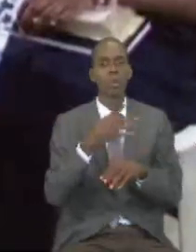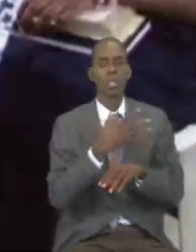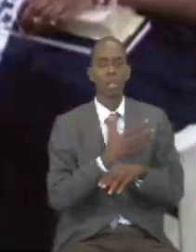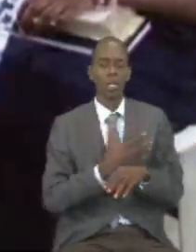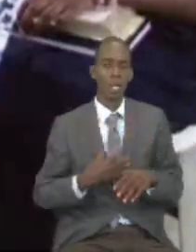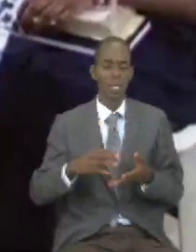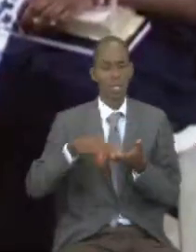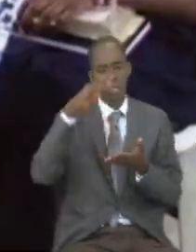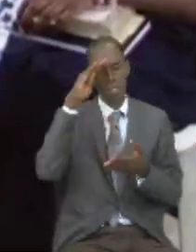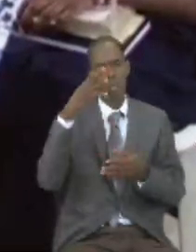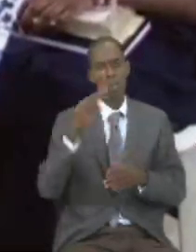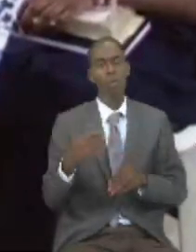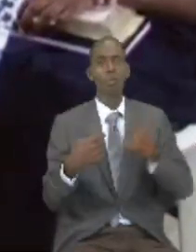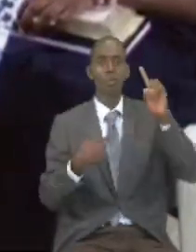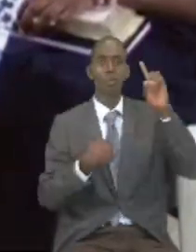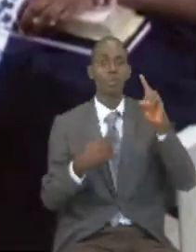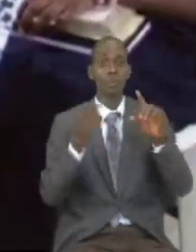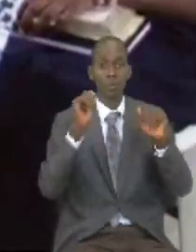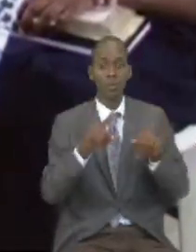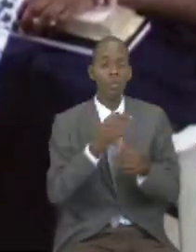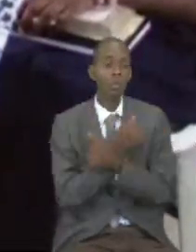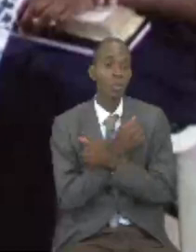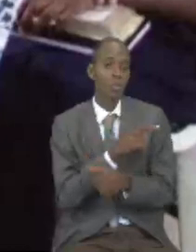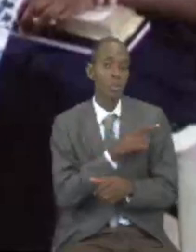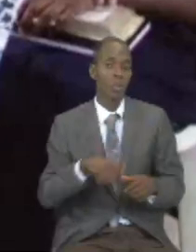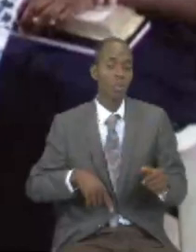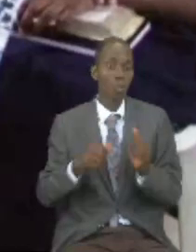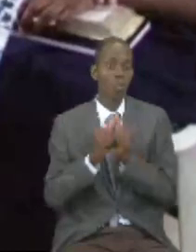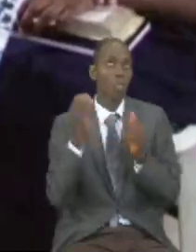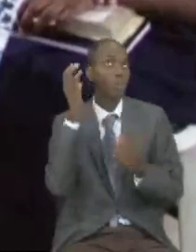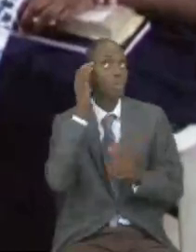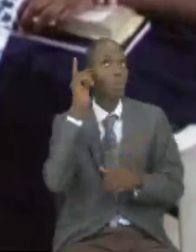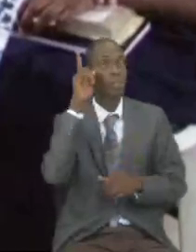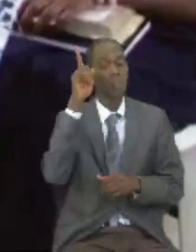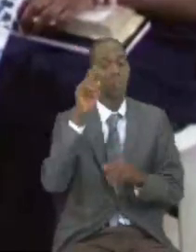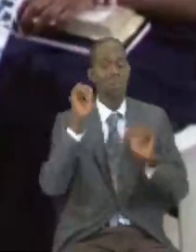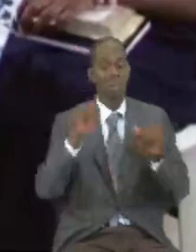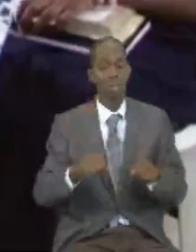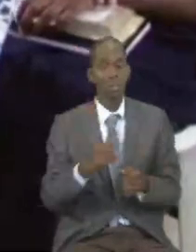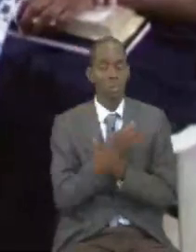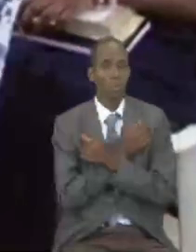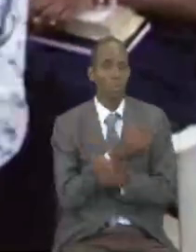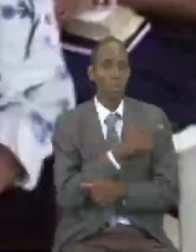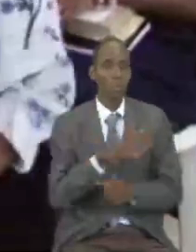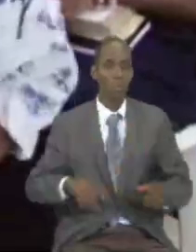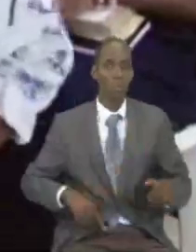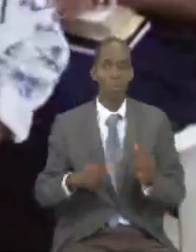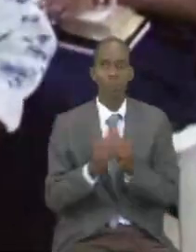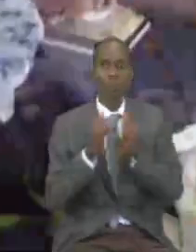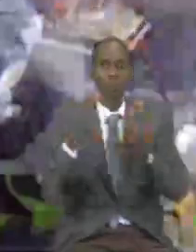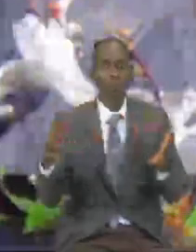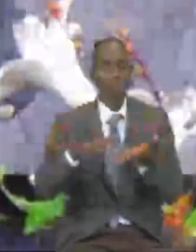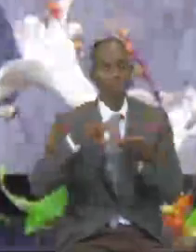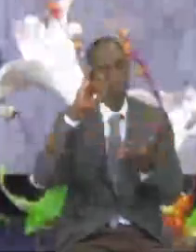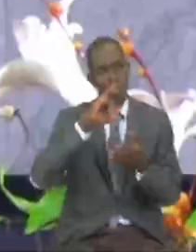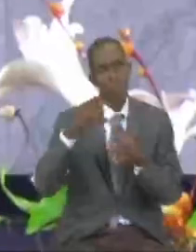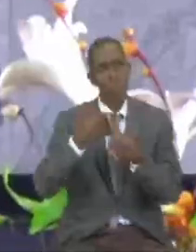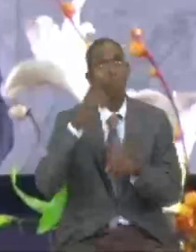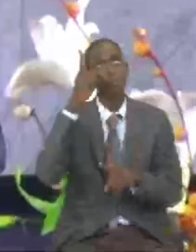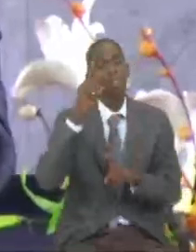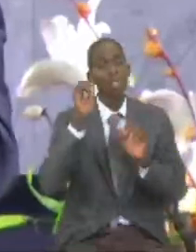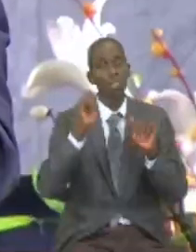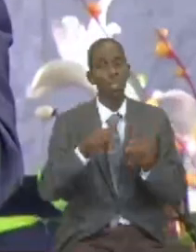aimes le Seigneur, numéro 1, sans écouter le Seigneur, 2, sans apprendre de lui, 3, sans